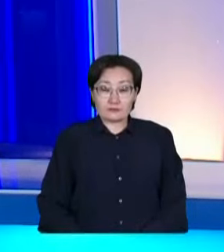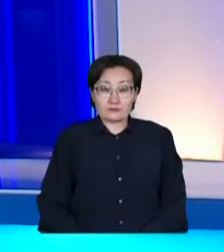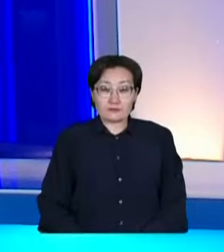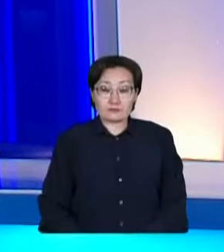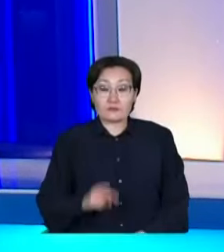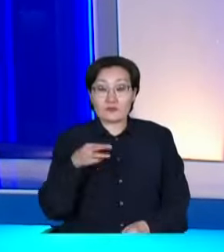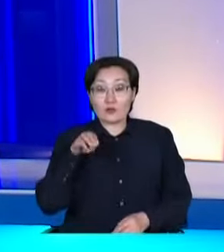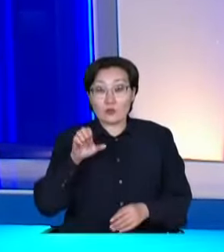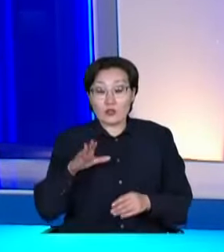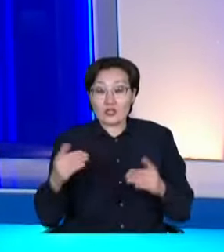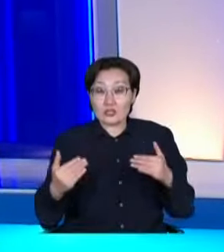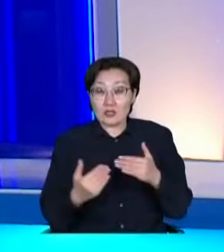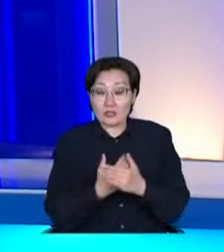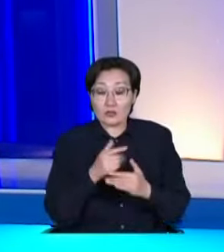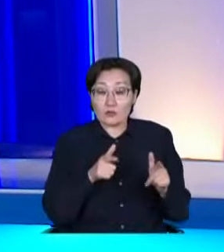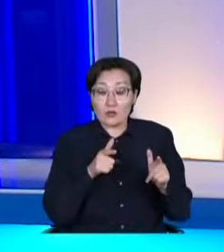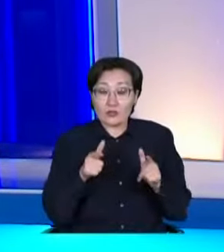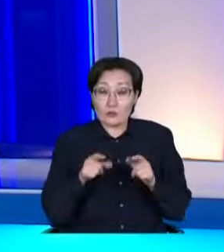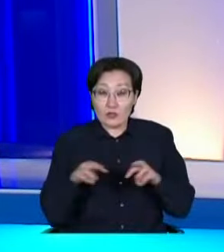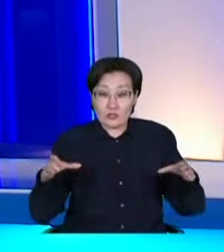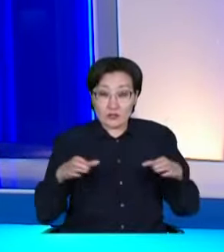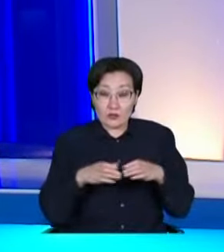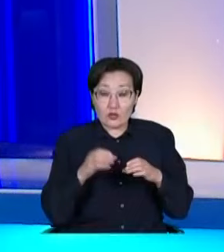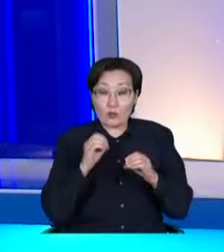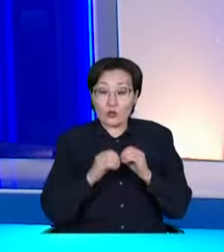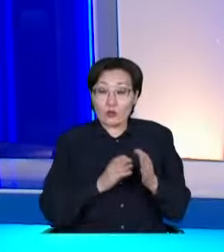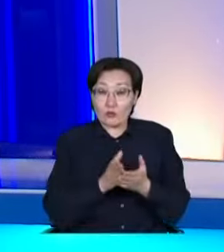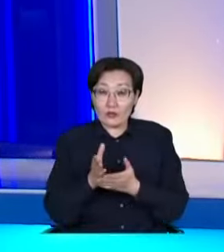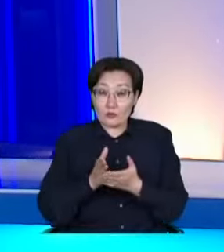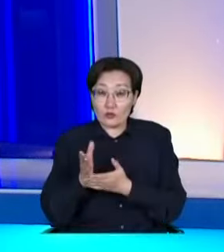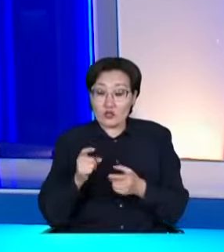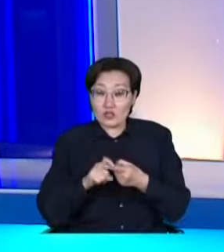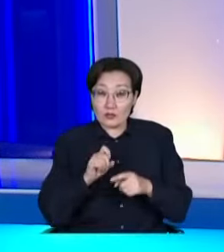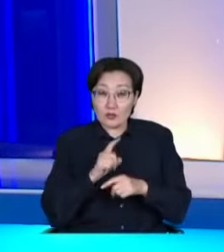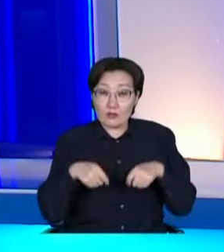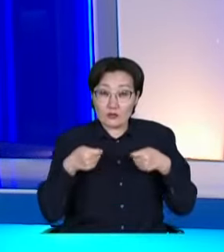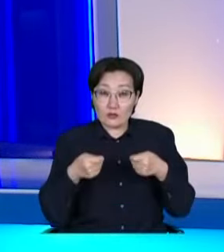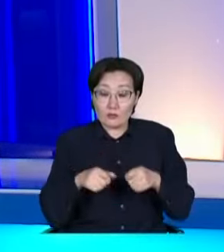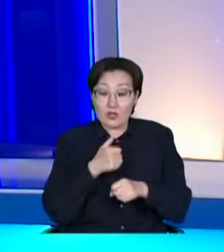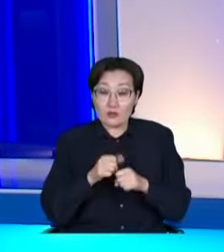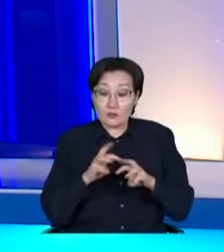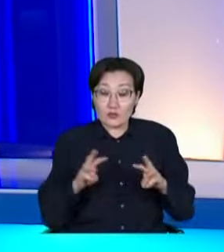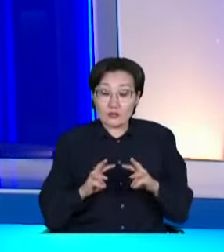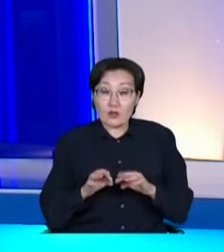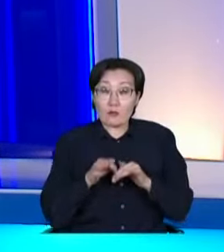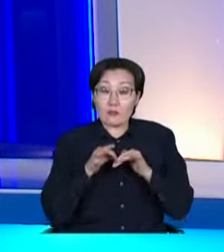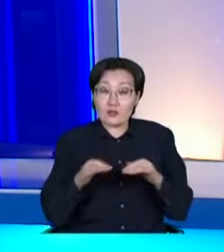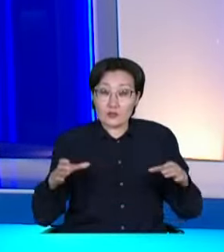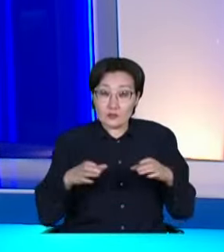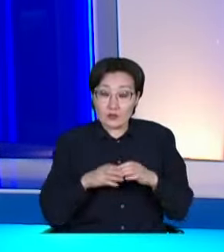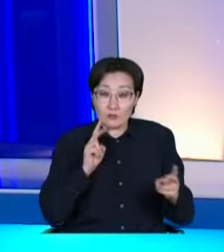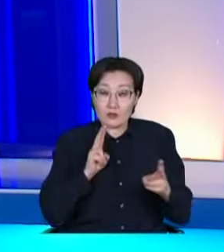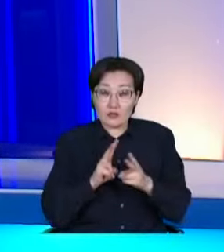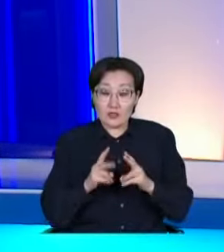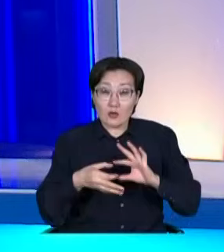Қасым Жомарт Тоқаев жаңадан жасақталған үкіметке 10 бағыт бойынша тапсырма берді. Бектенов бастаған құрамның басын қосып кеңейтілген отырыс